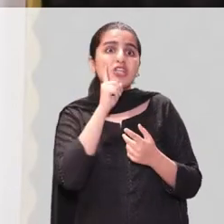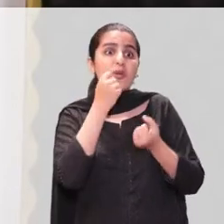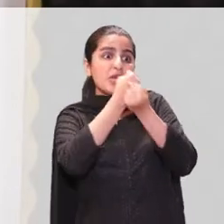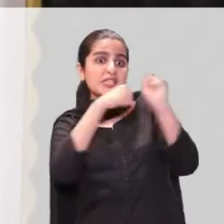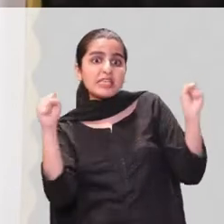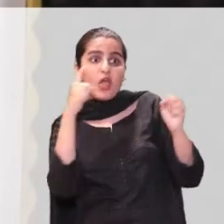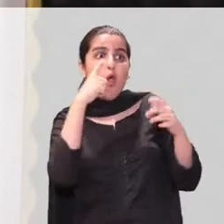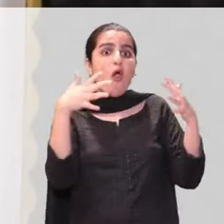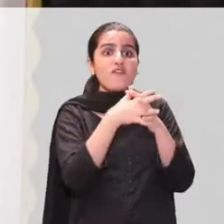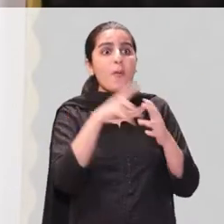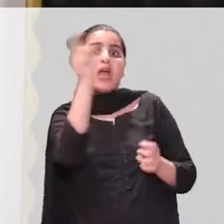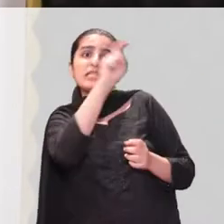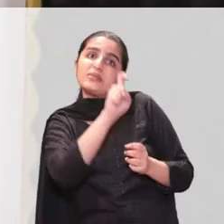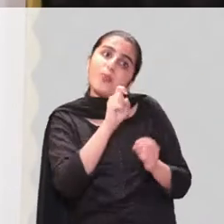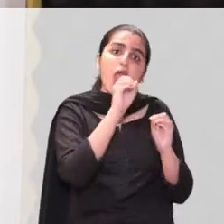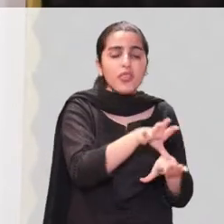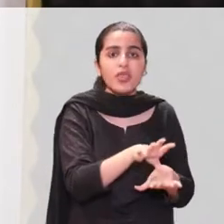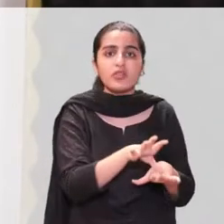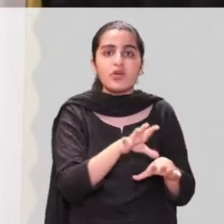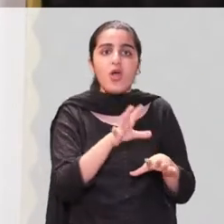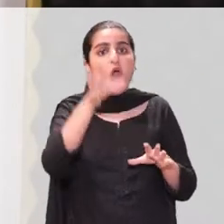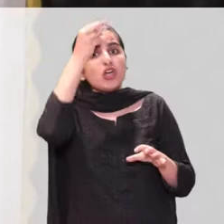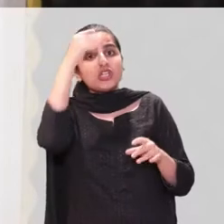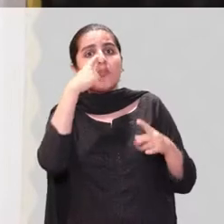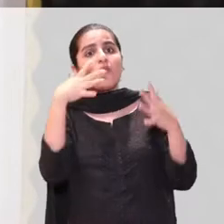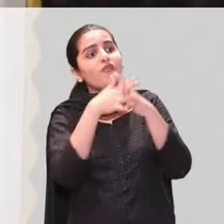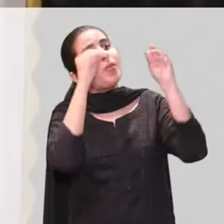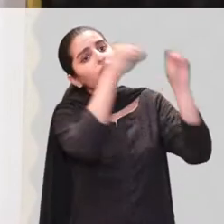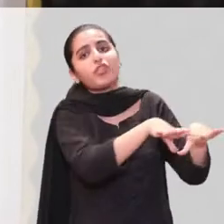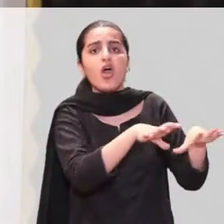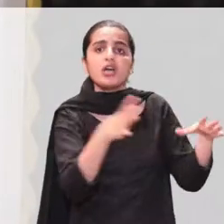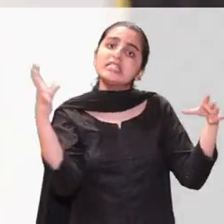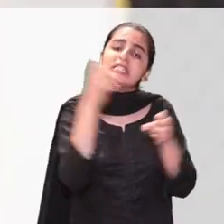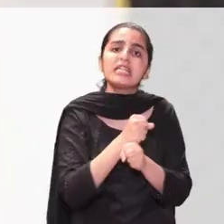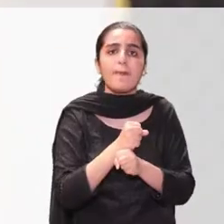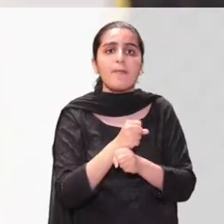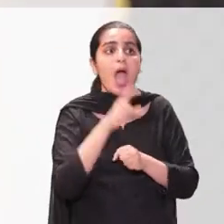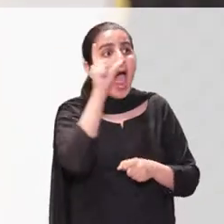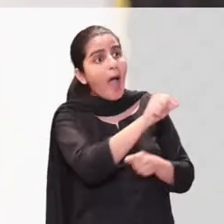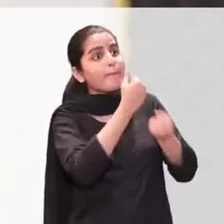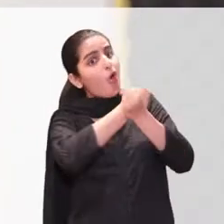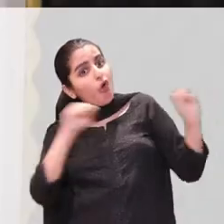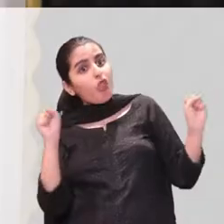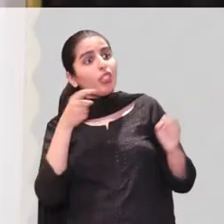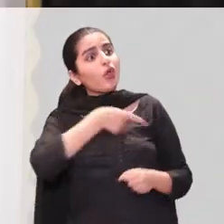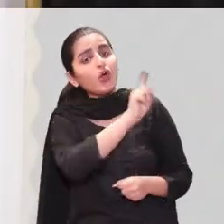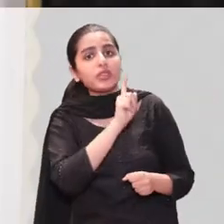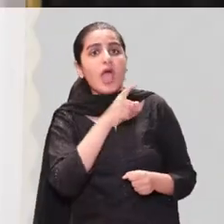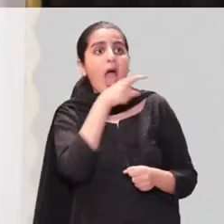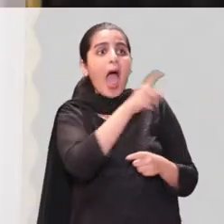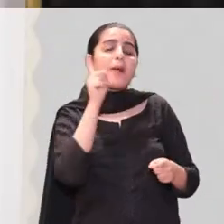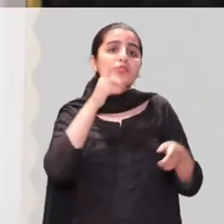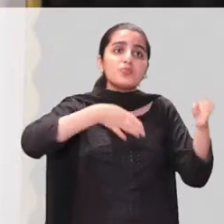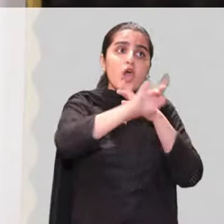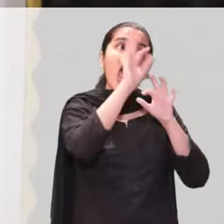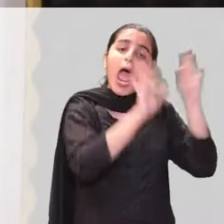की सिक्योरिटी की करते हैं तो यही कहते हैं कि पे दे दिया जाए और तमाम नारियल भी डाल देते हैं कि आप अपना खुद